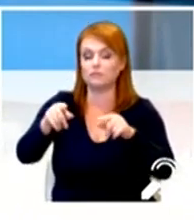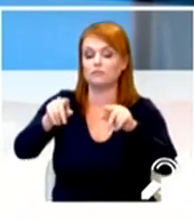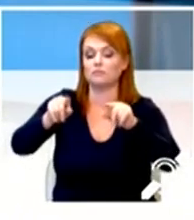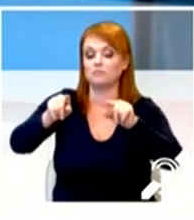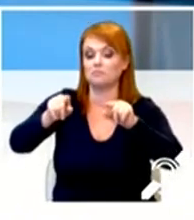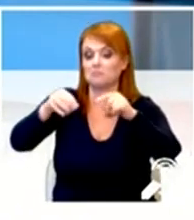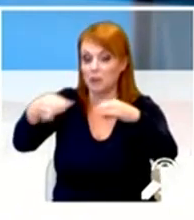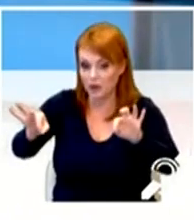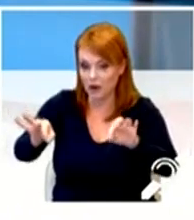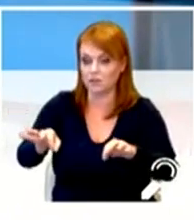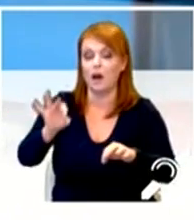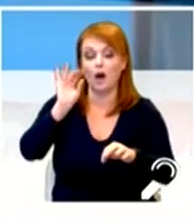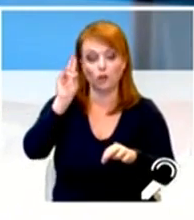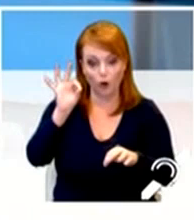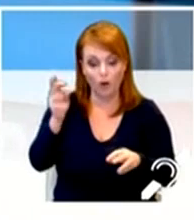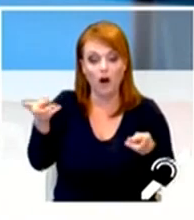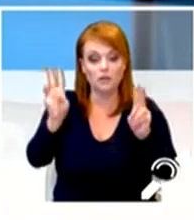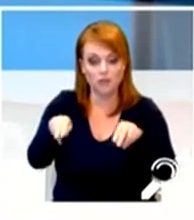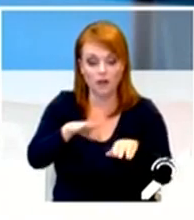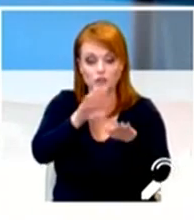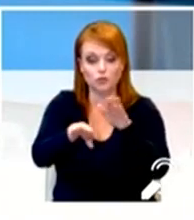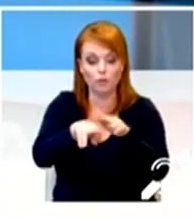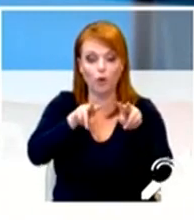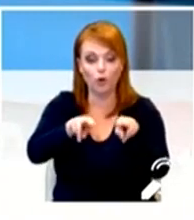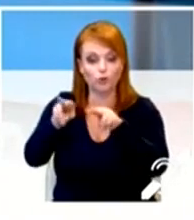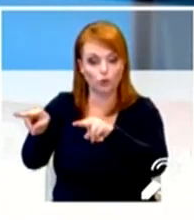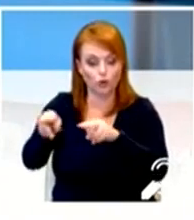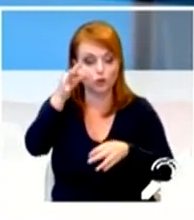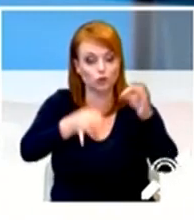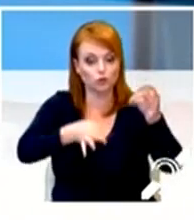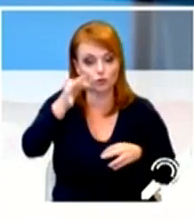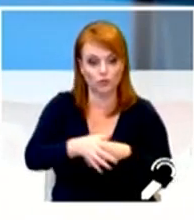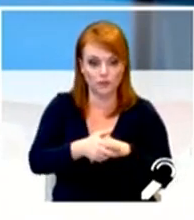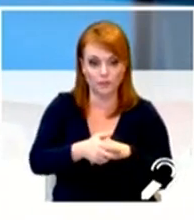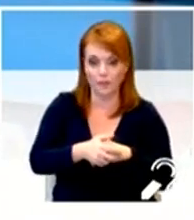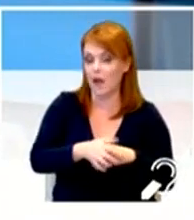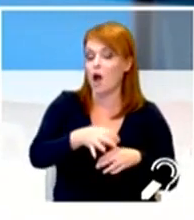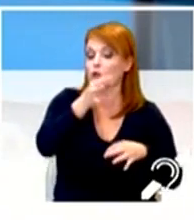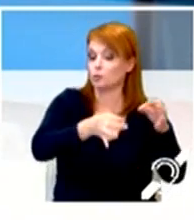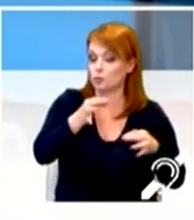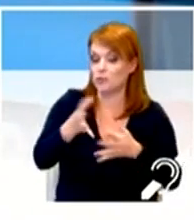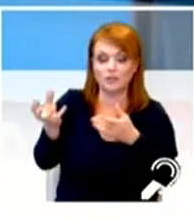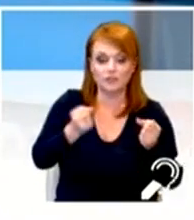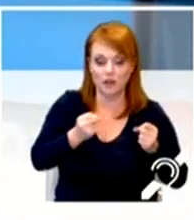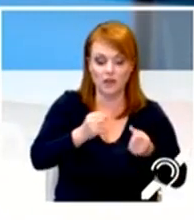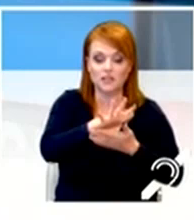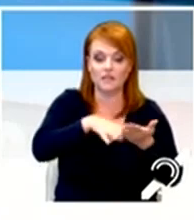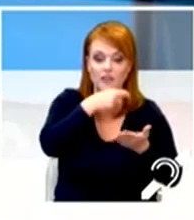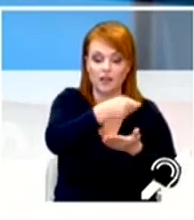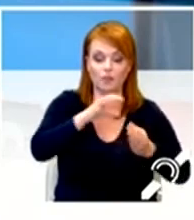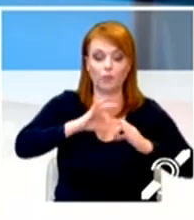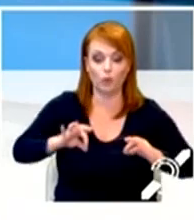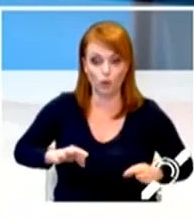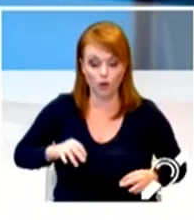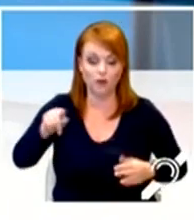control judiciar. Magistrații judecătoriei Chișinău cu sediul la Ciocana nu au admis cererea procurorilor care cereau 30